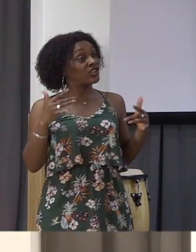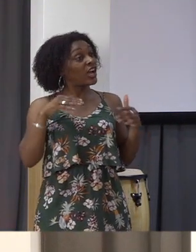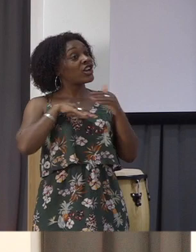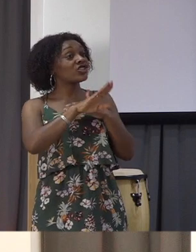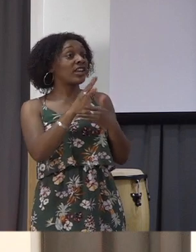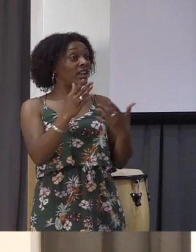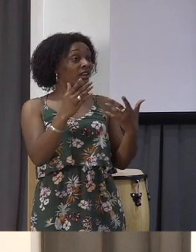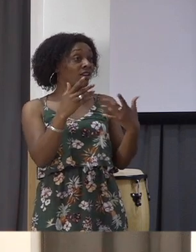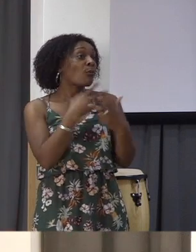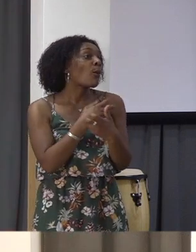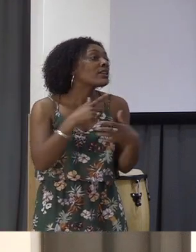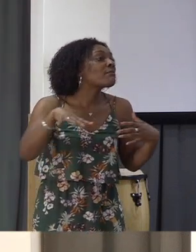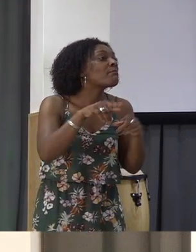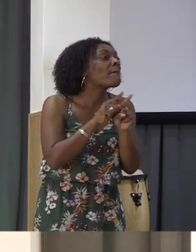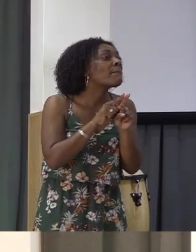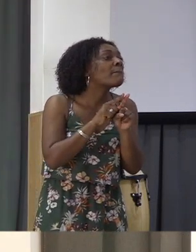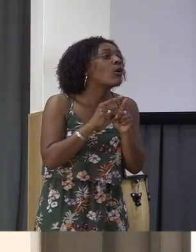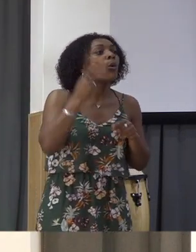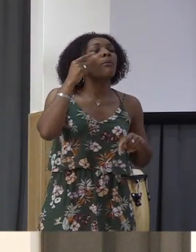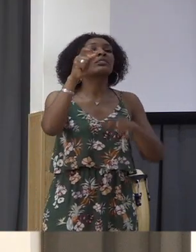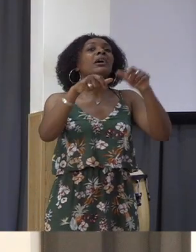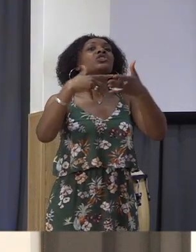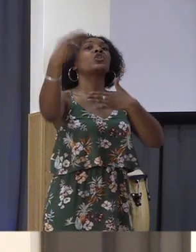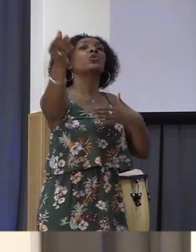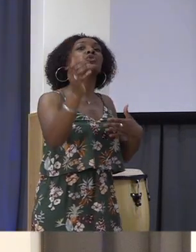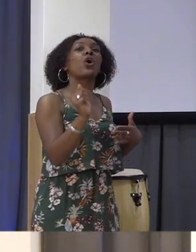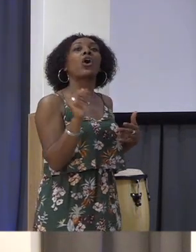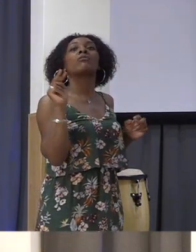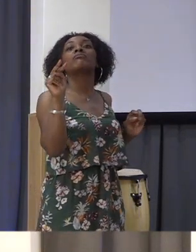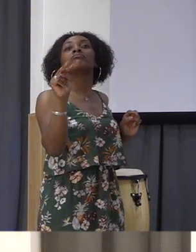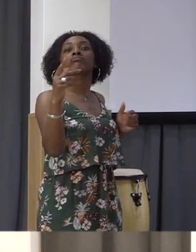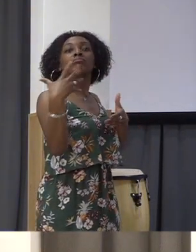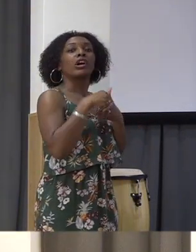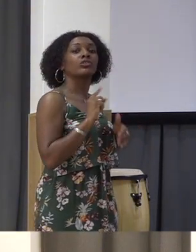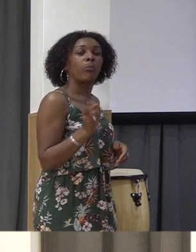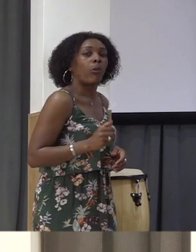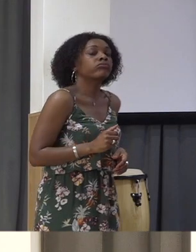nous considérions que ceux qui sont au dehors, en fait, ils ne font pas partie de la maison.